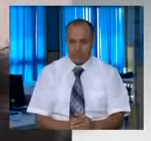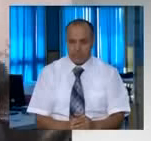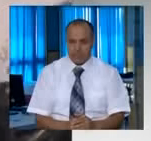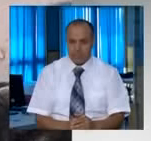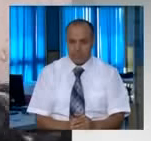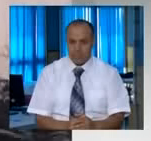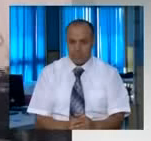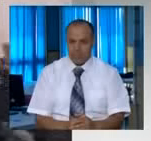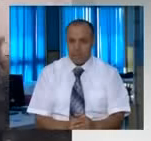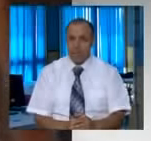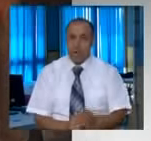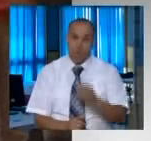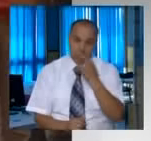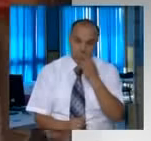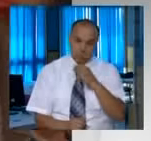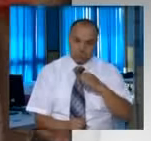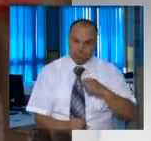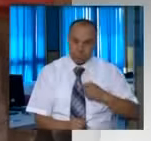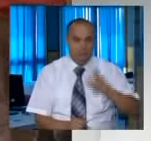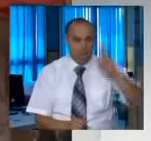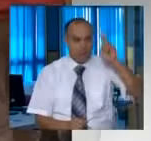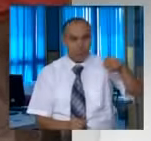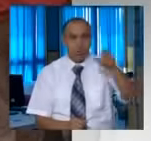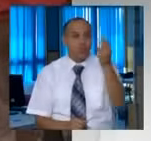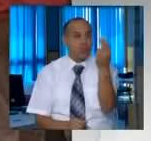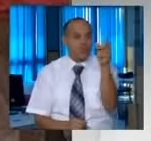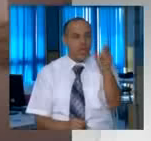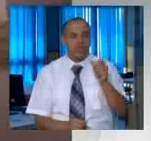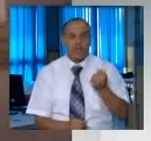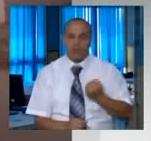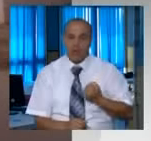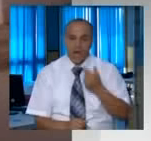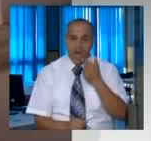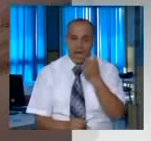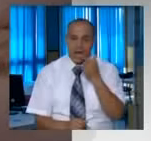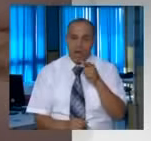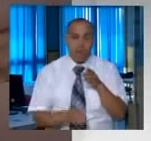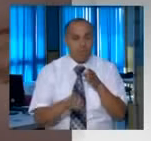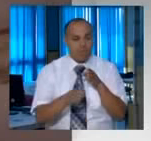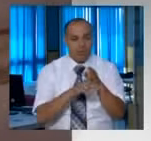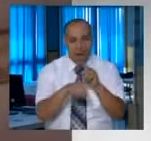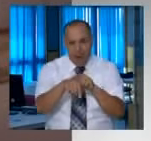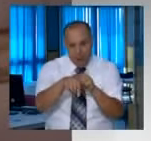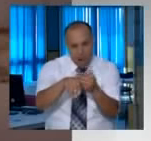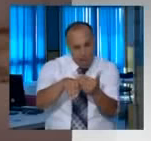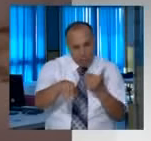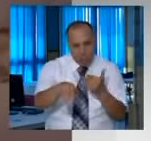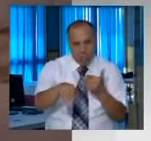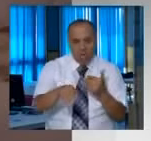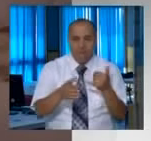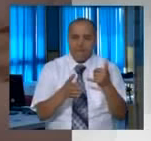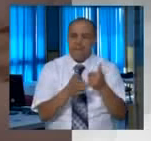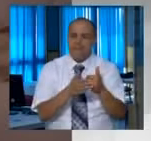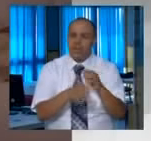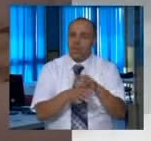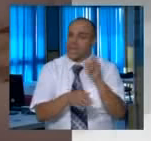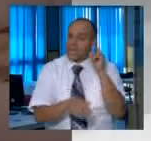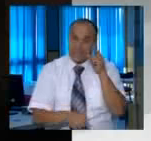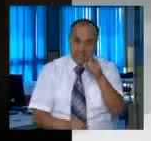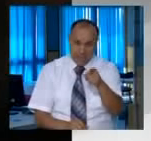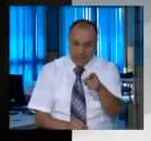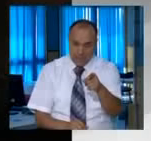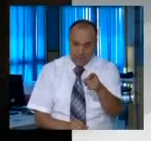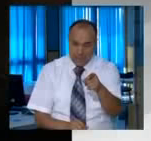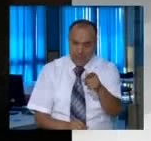نجحت الوحدات الأمنية في القضاء على عنصرين إرهابيين في عملية أمنية استباقية بحي الكرمة من ولاية القصرين،